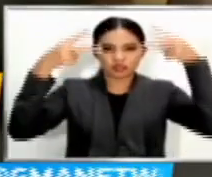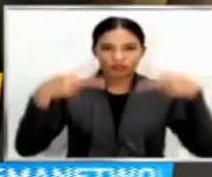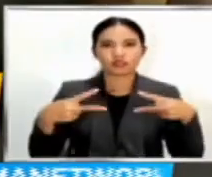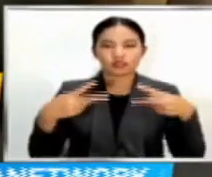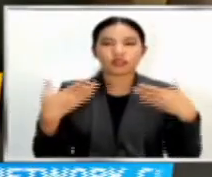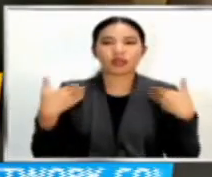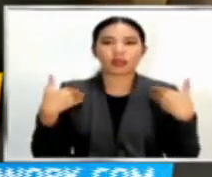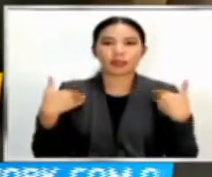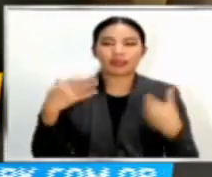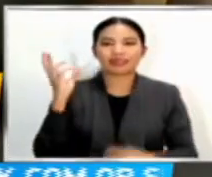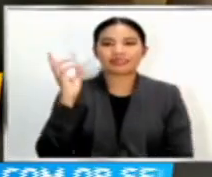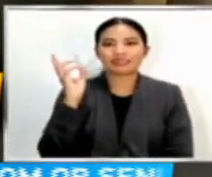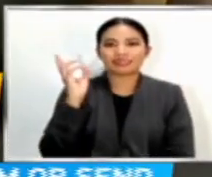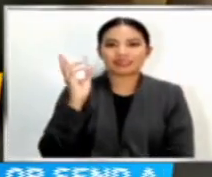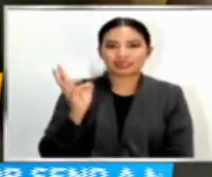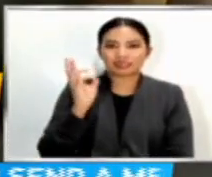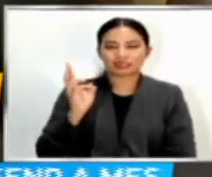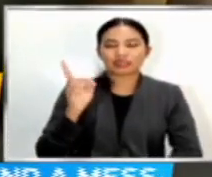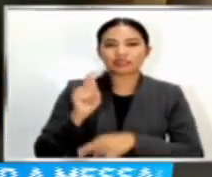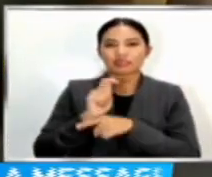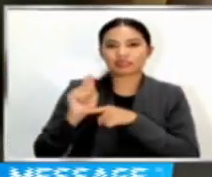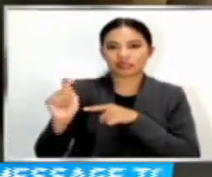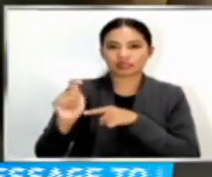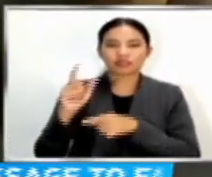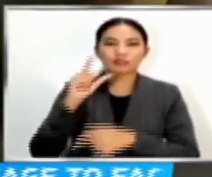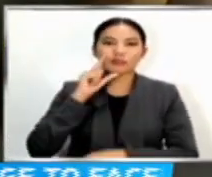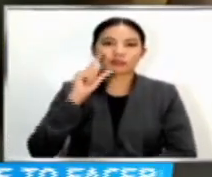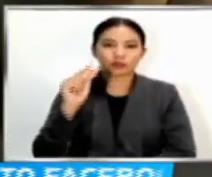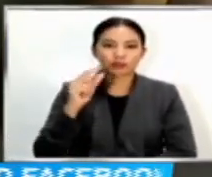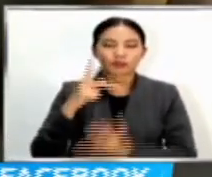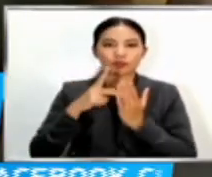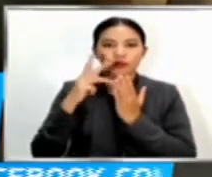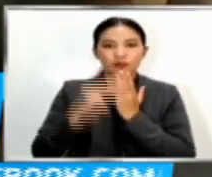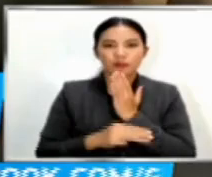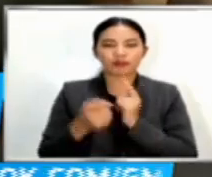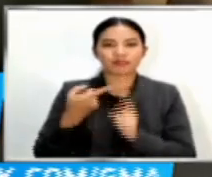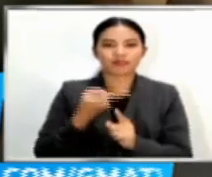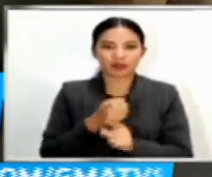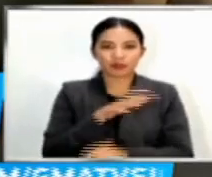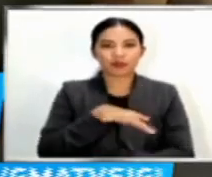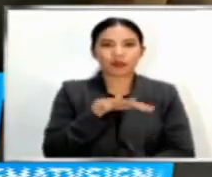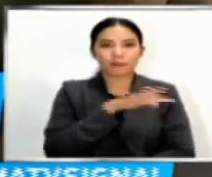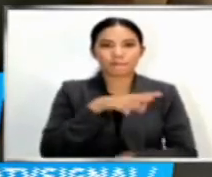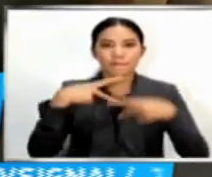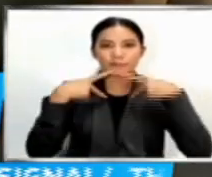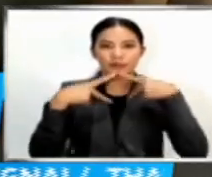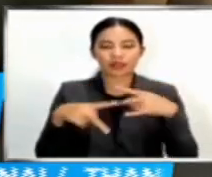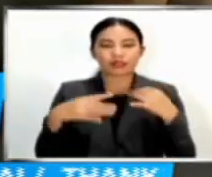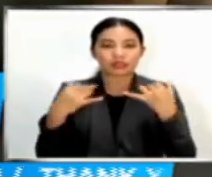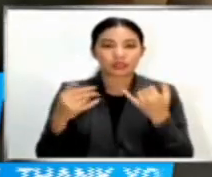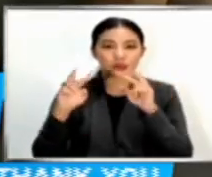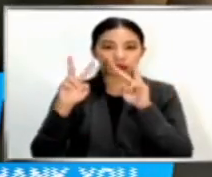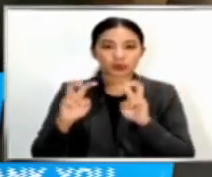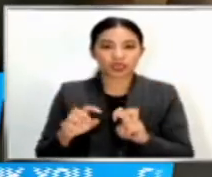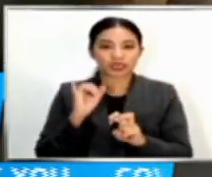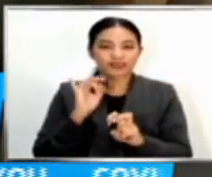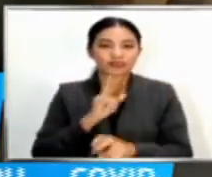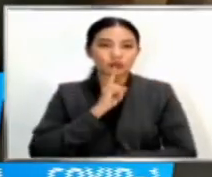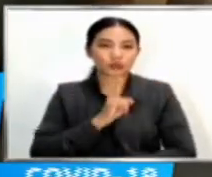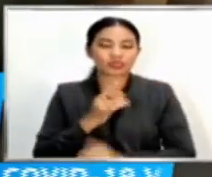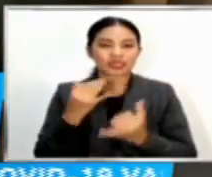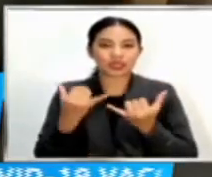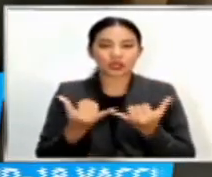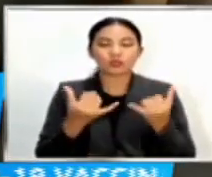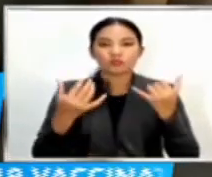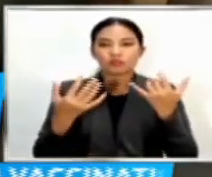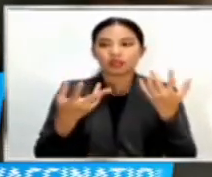60 text reports ang e-sumbong program mula sa publiko. Kasalukuyan pa silang binavalidate at ini-encode sa sistema. At kung